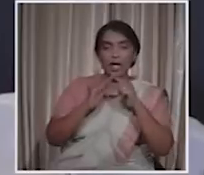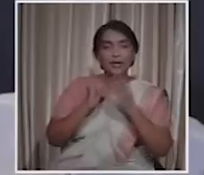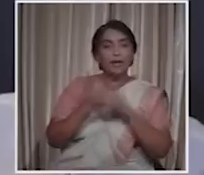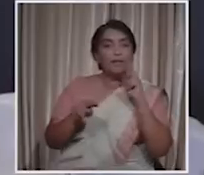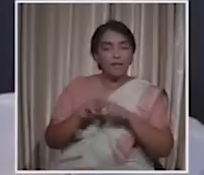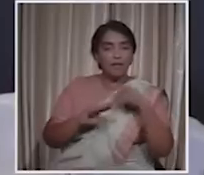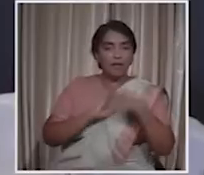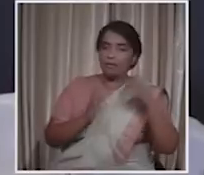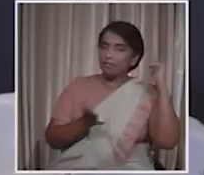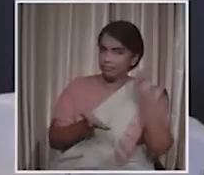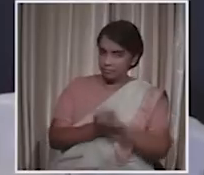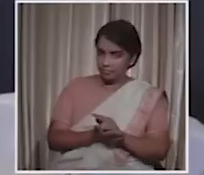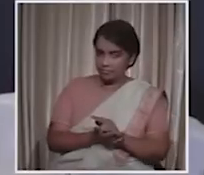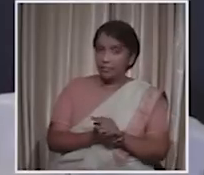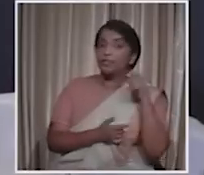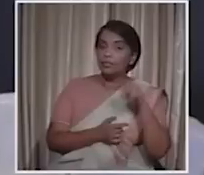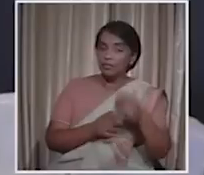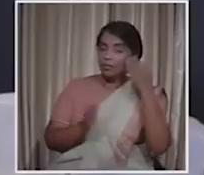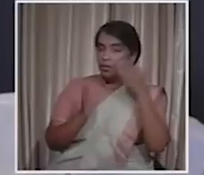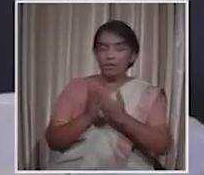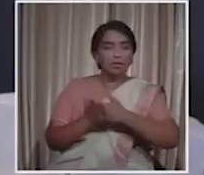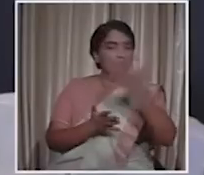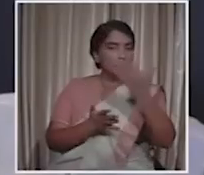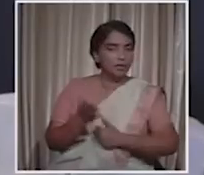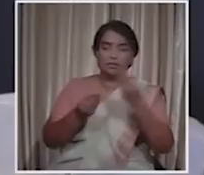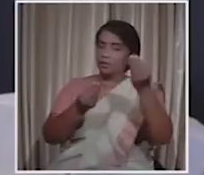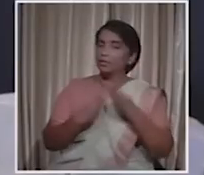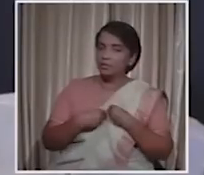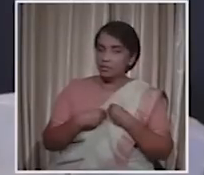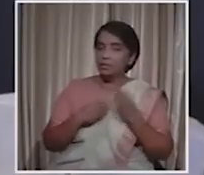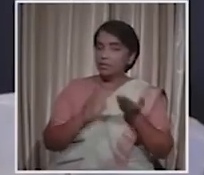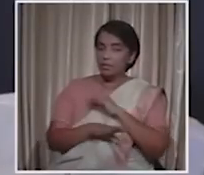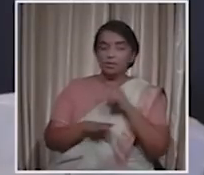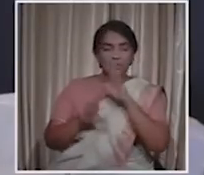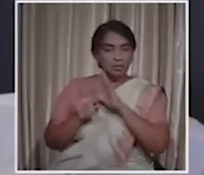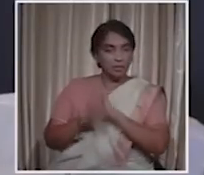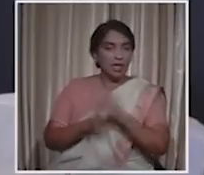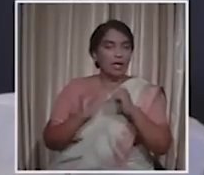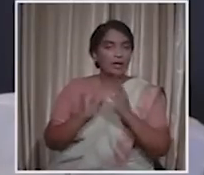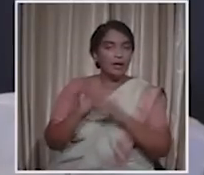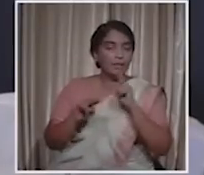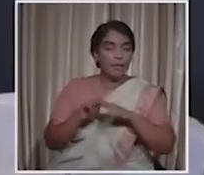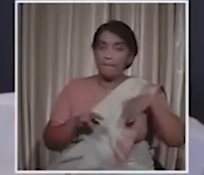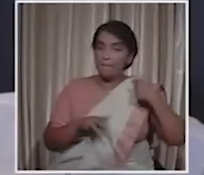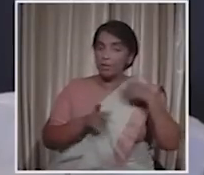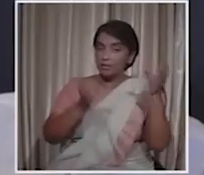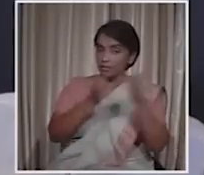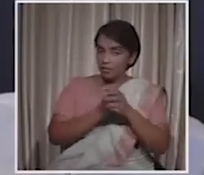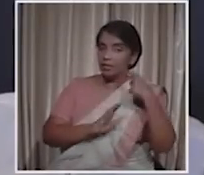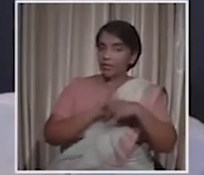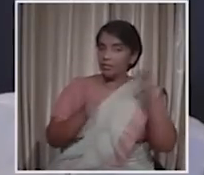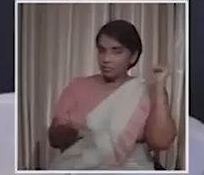පිරිස ලංකාවට ආවා. ඔවුන් අදාළ වාර්තා ලබා දුන්නා. පසුගිය සඳහා IMF ප්‍රධාන නියෝජිත කණ්ඩායම